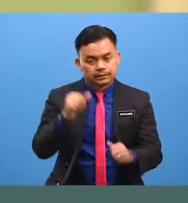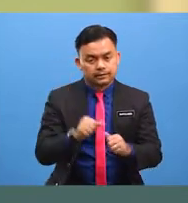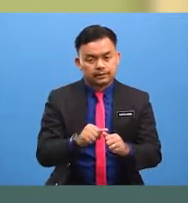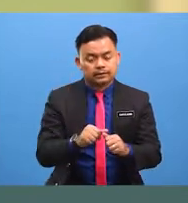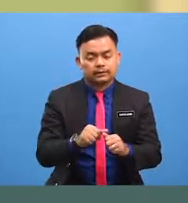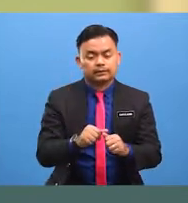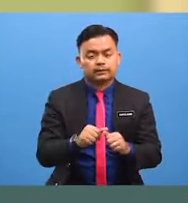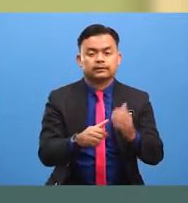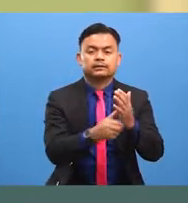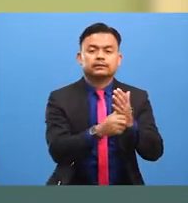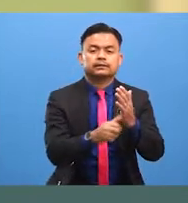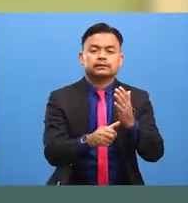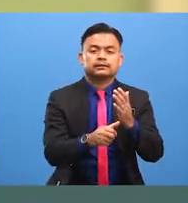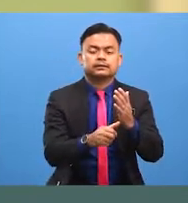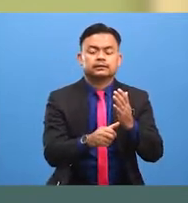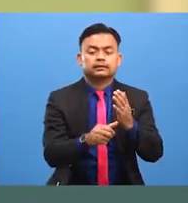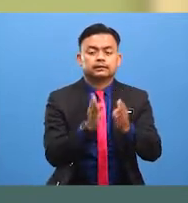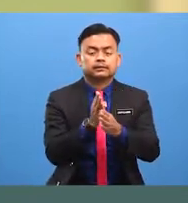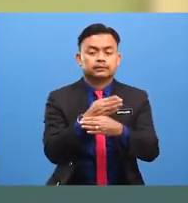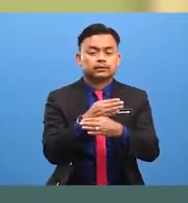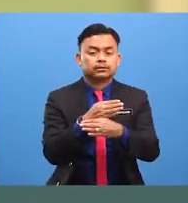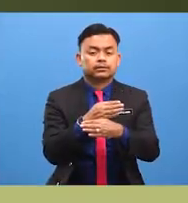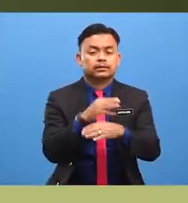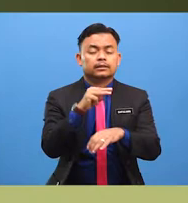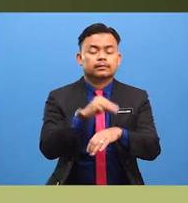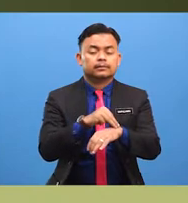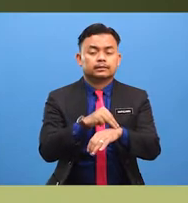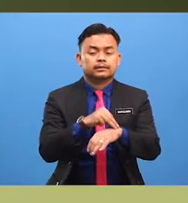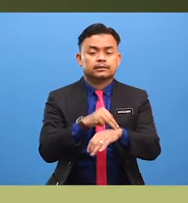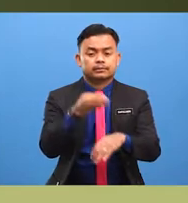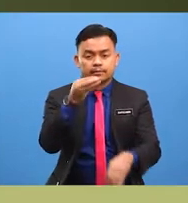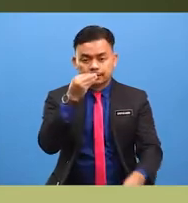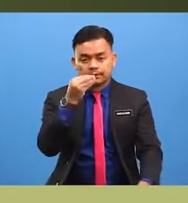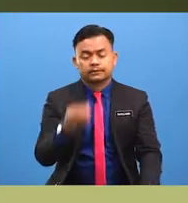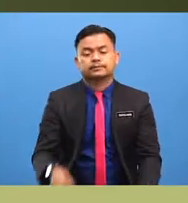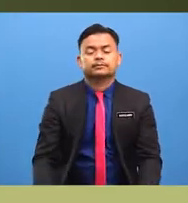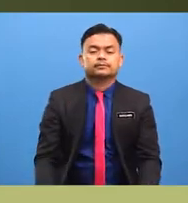tinja terbentuk semasa proses pencernaan. Murid-murid,